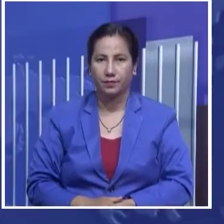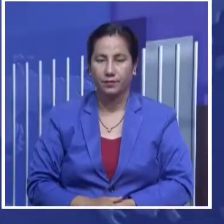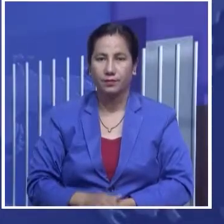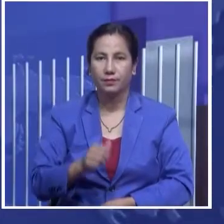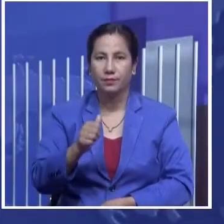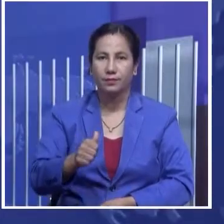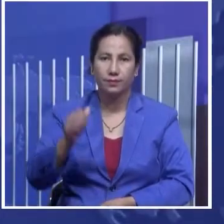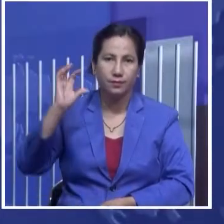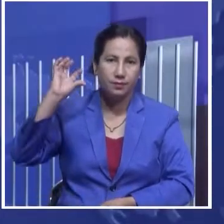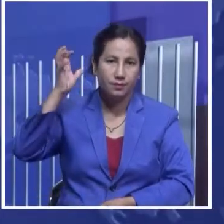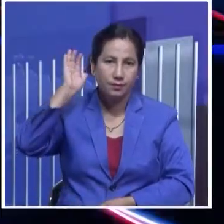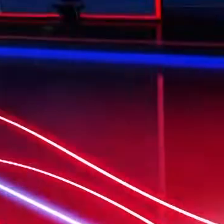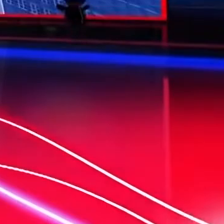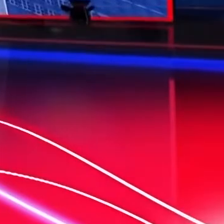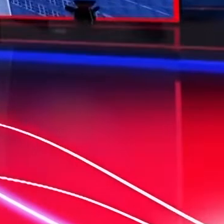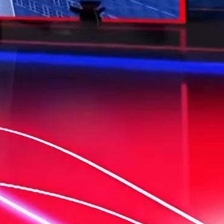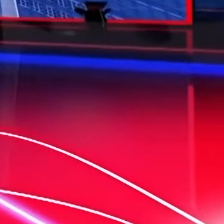अब अन्तर्राष्ट्रिय समाचार।